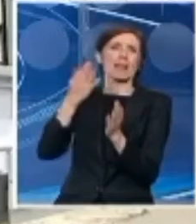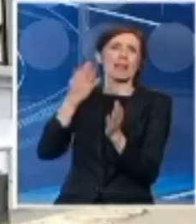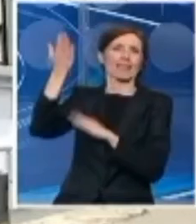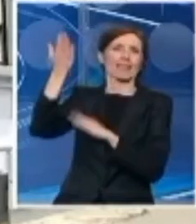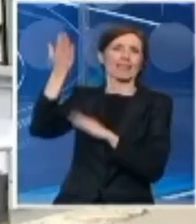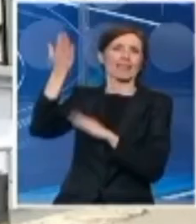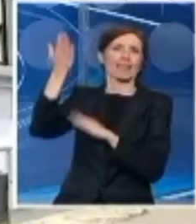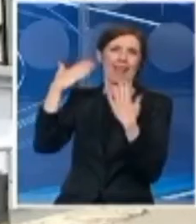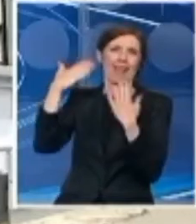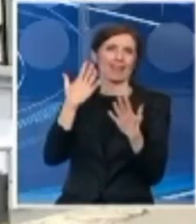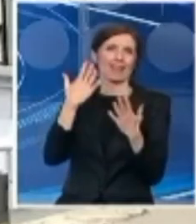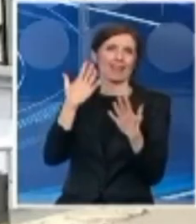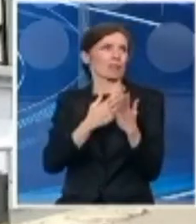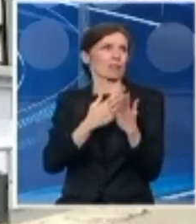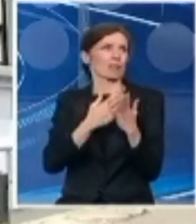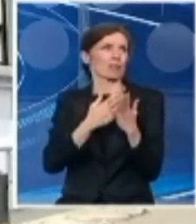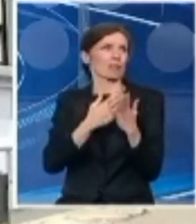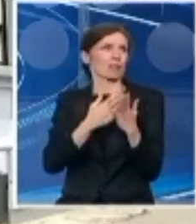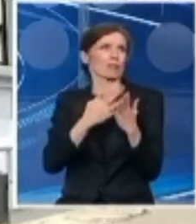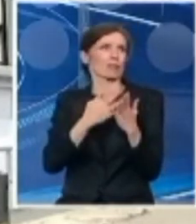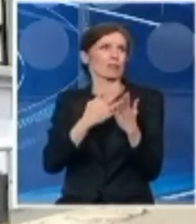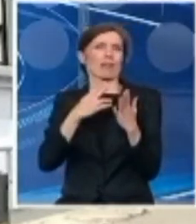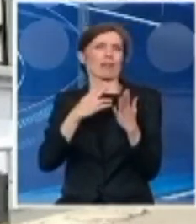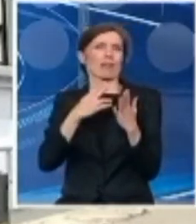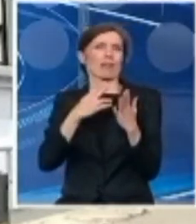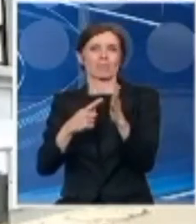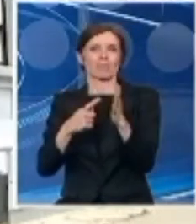budućnosti biti pred prvuzih.